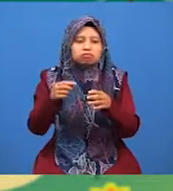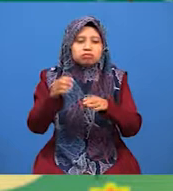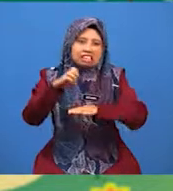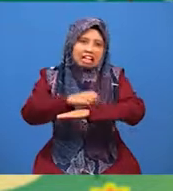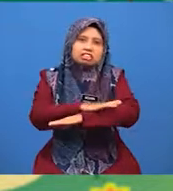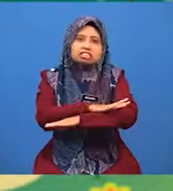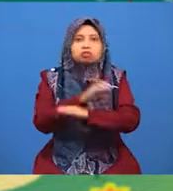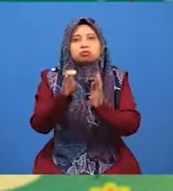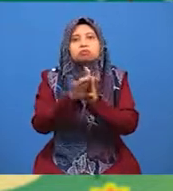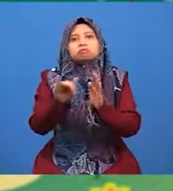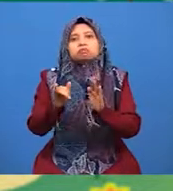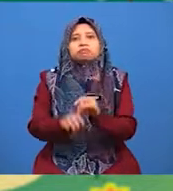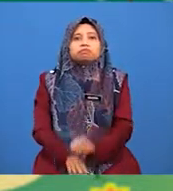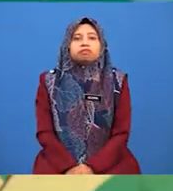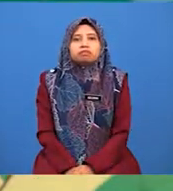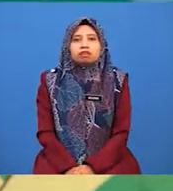terutamanya kanser.